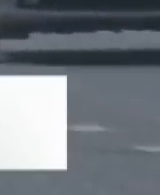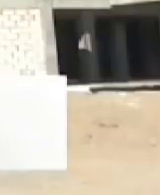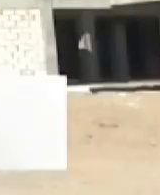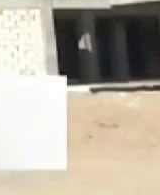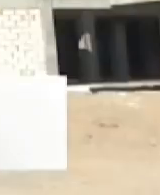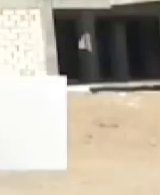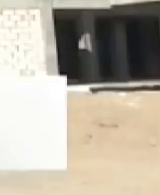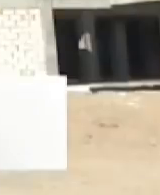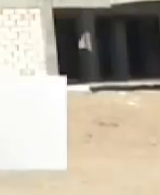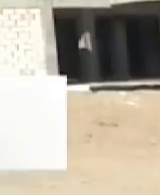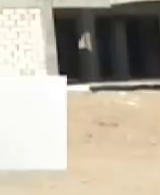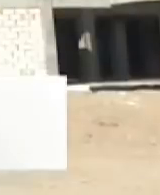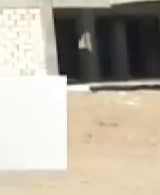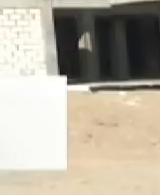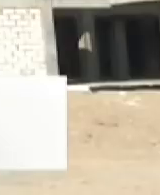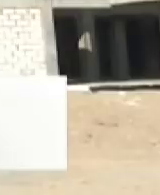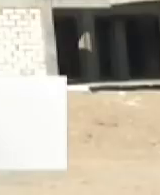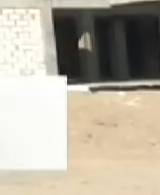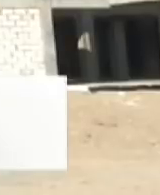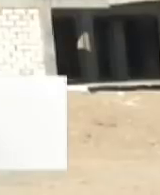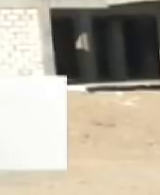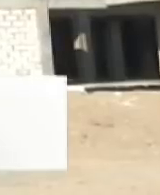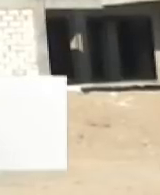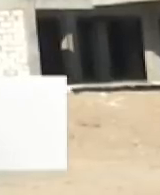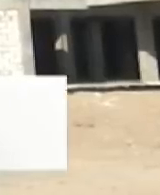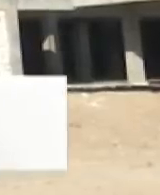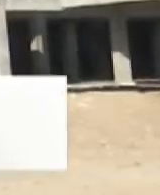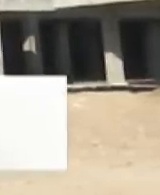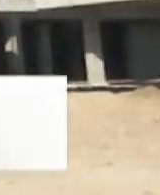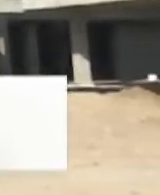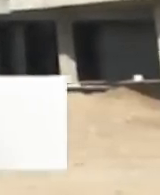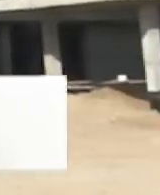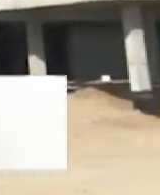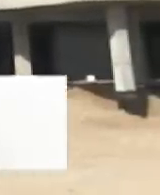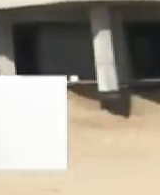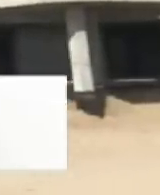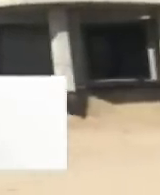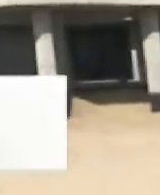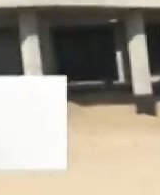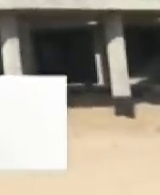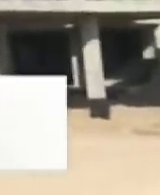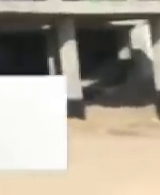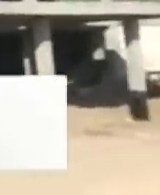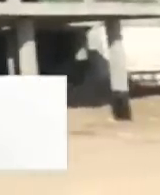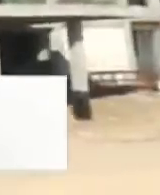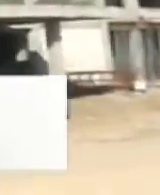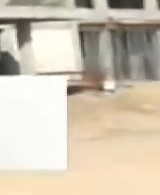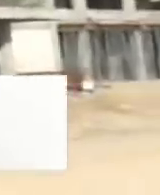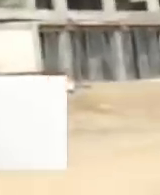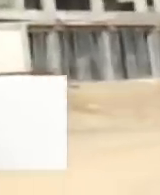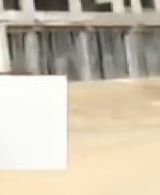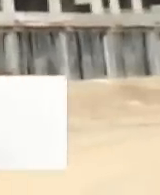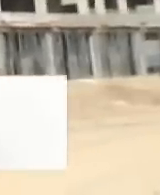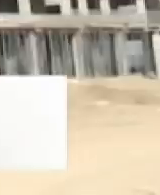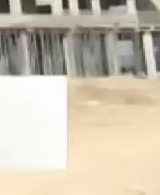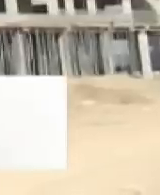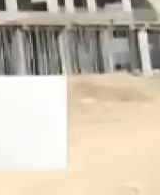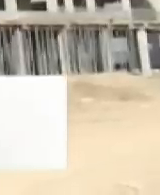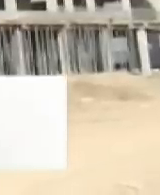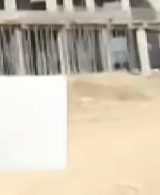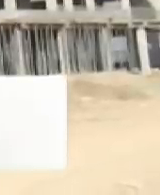жил ашиглалтад орох хотын захиргааны шин барилгын А блок барилгын ажил нь 70 гаруй хувьтай явагдаж байгаа гэдгийг албаныхан хэлж байна.